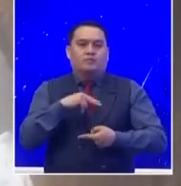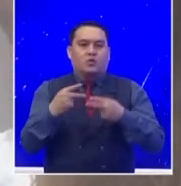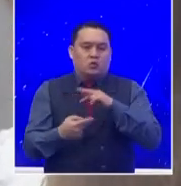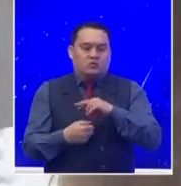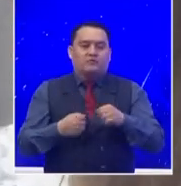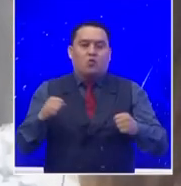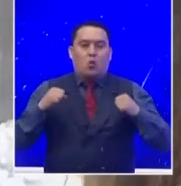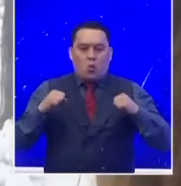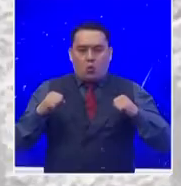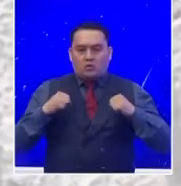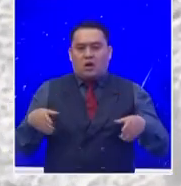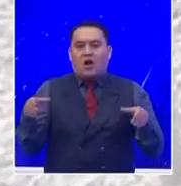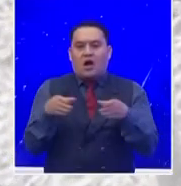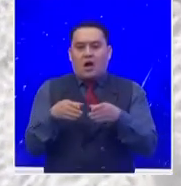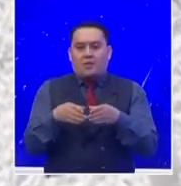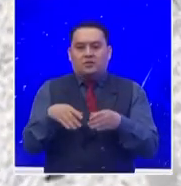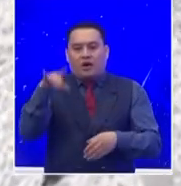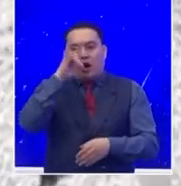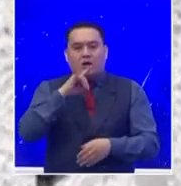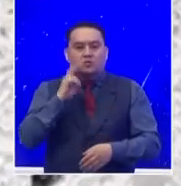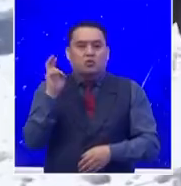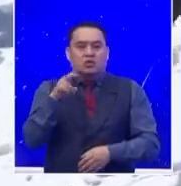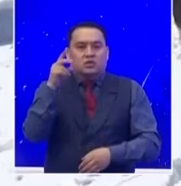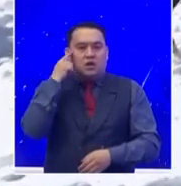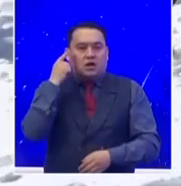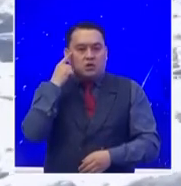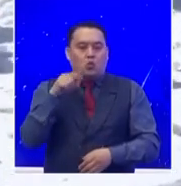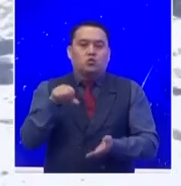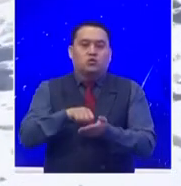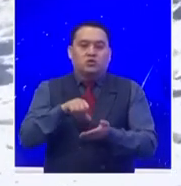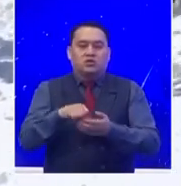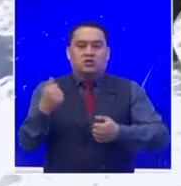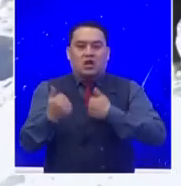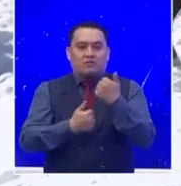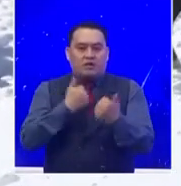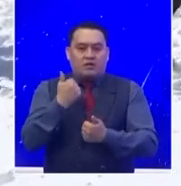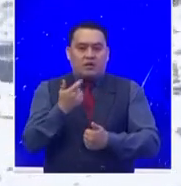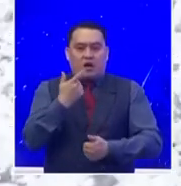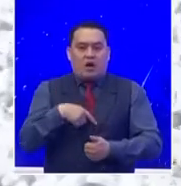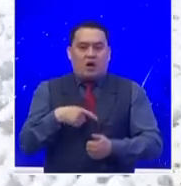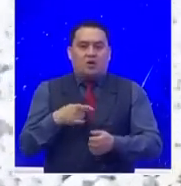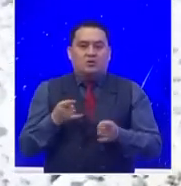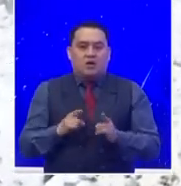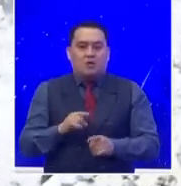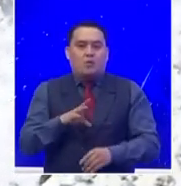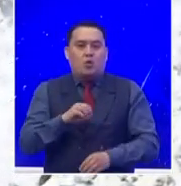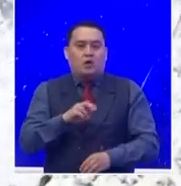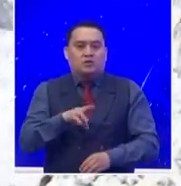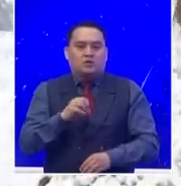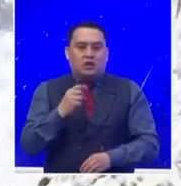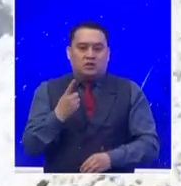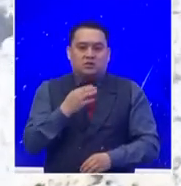спорт. И сейчас я со всей командой езжу по Казахстану и Кыргызстану. Участвуем в соревнованиях. А сам я уроженец села Булексаз и